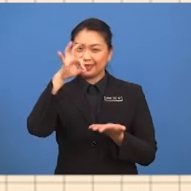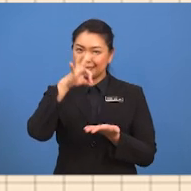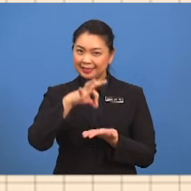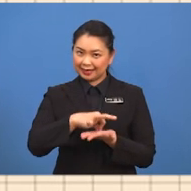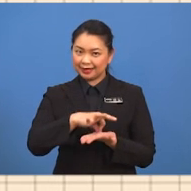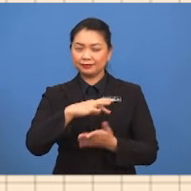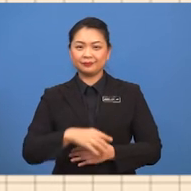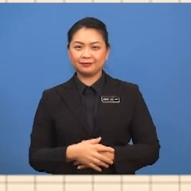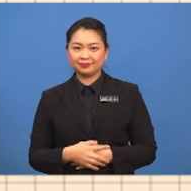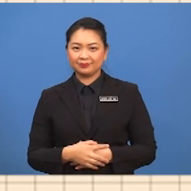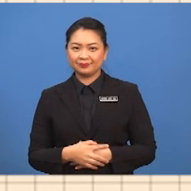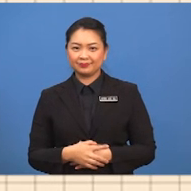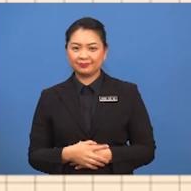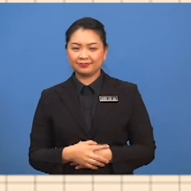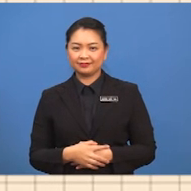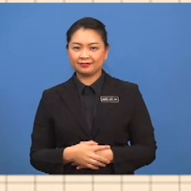RM10.50.